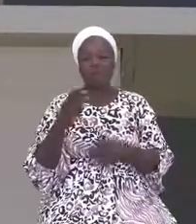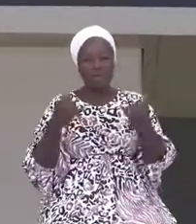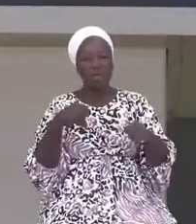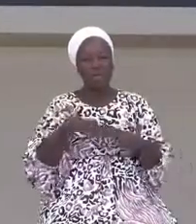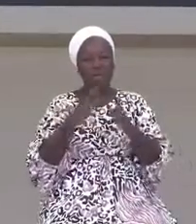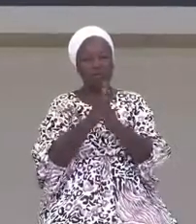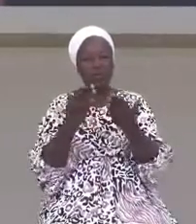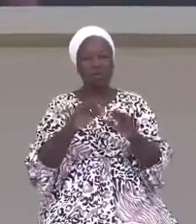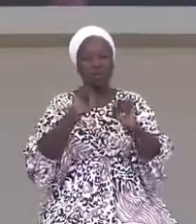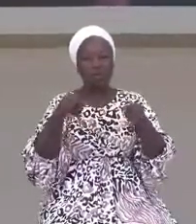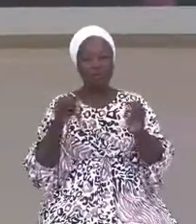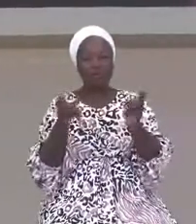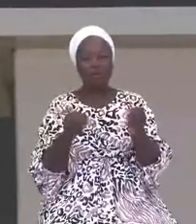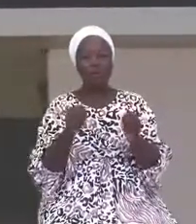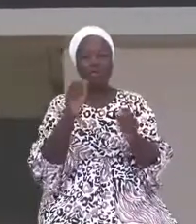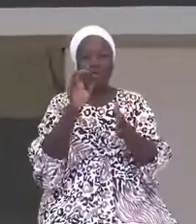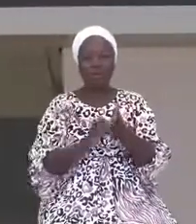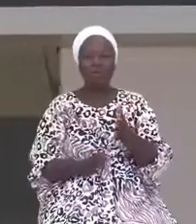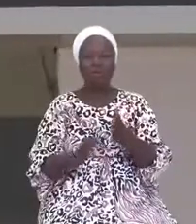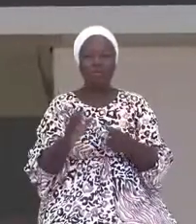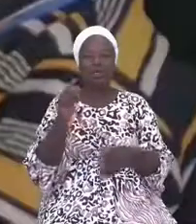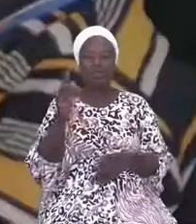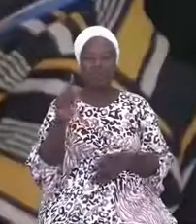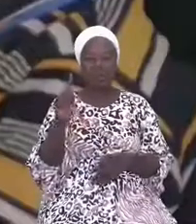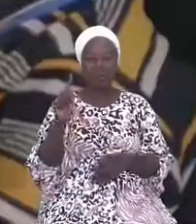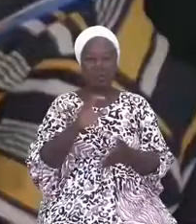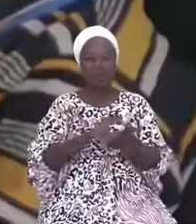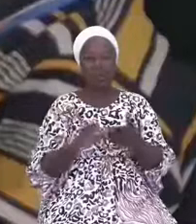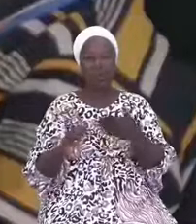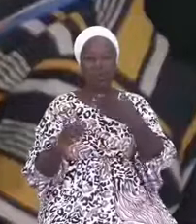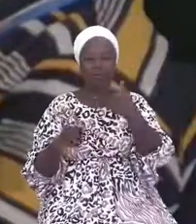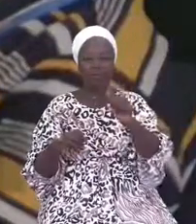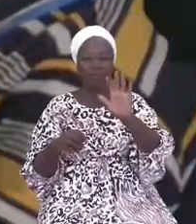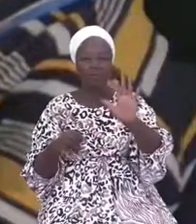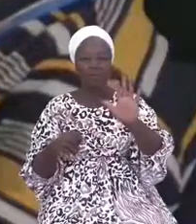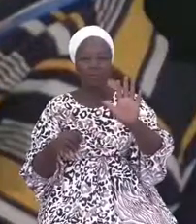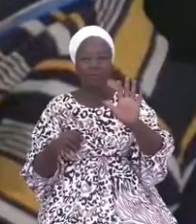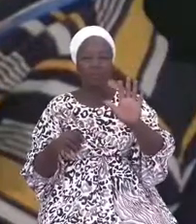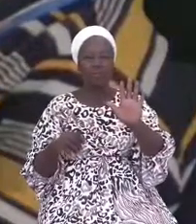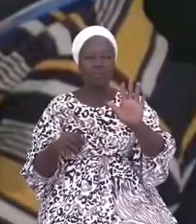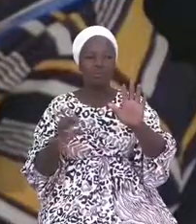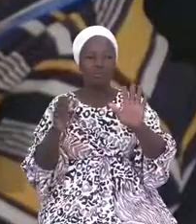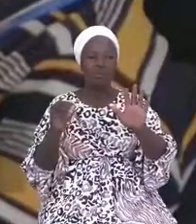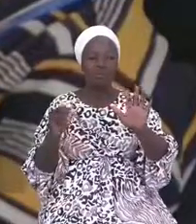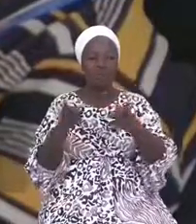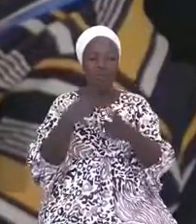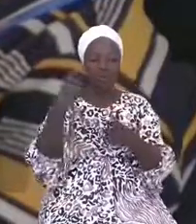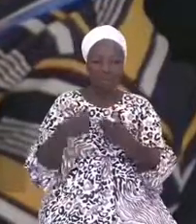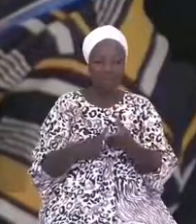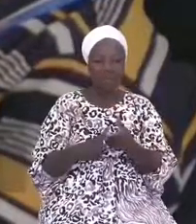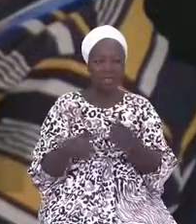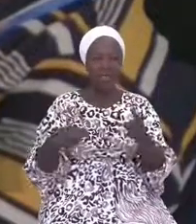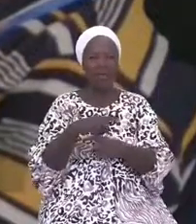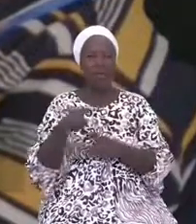chapitre 20 Jean 21 15 Jean 21 15 Jean 21 15